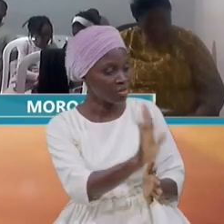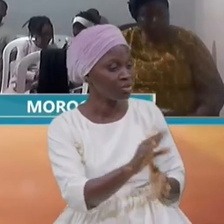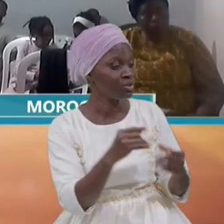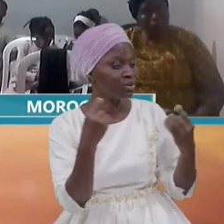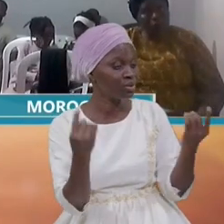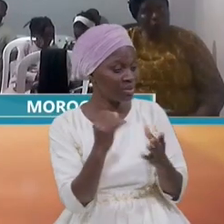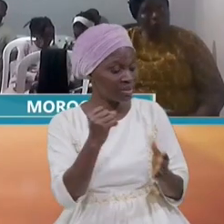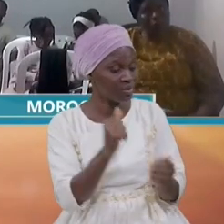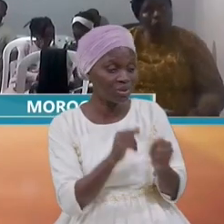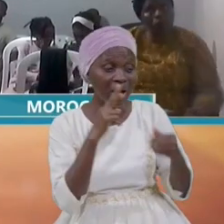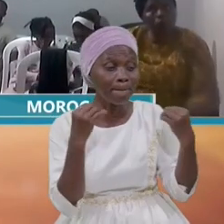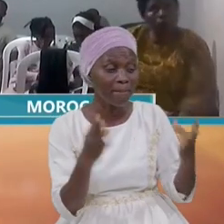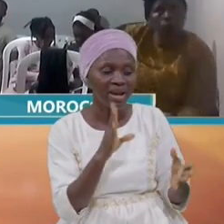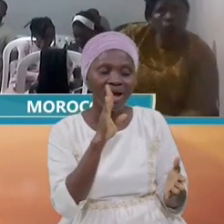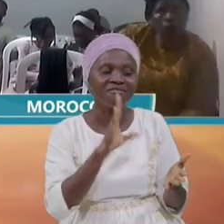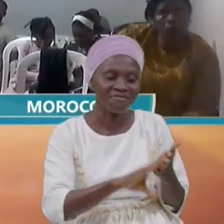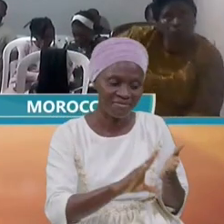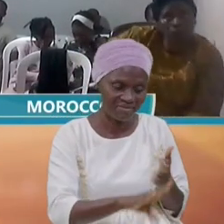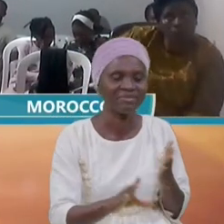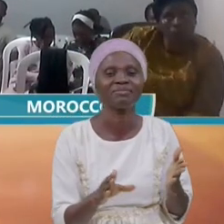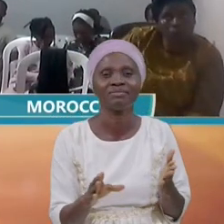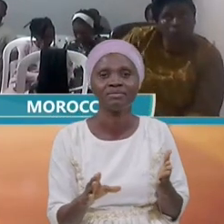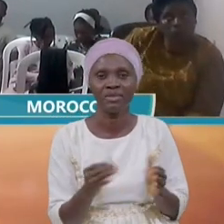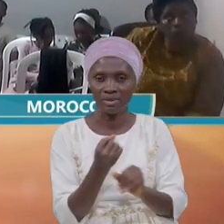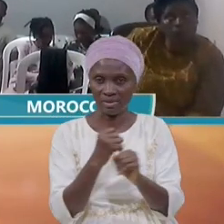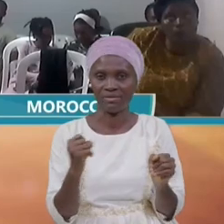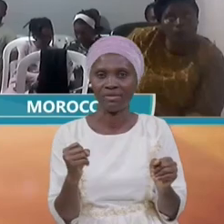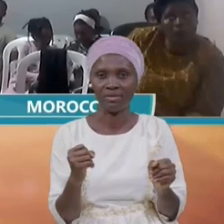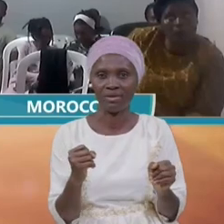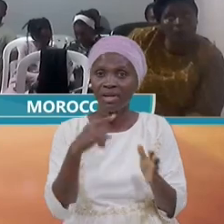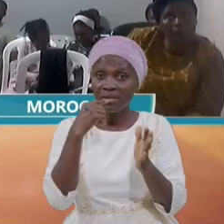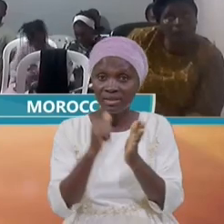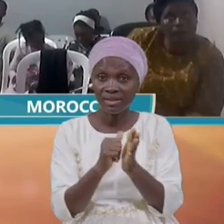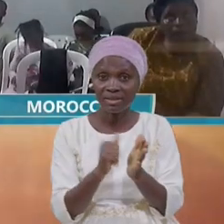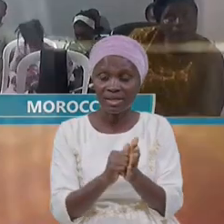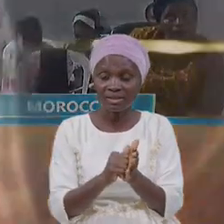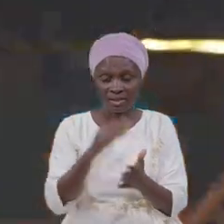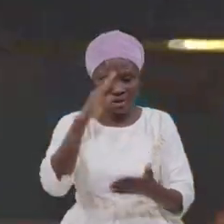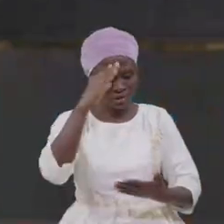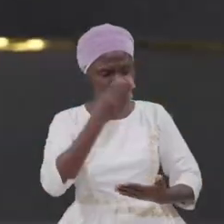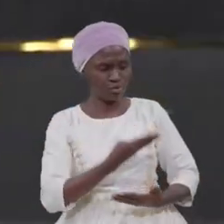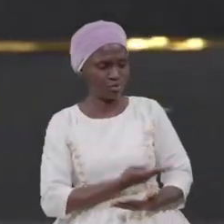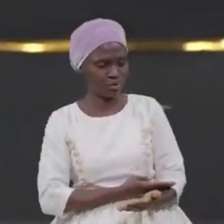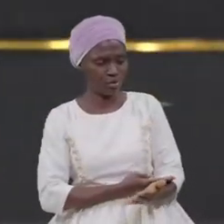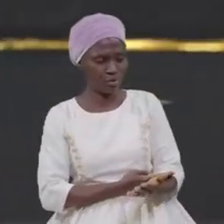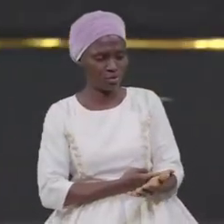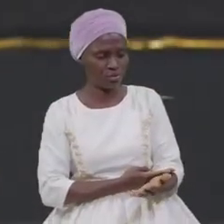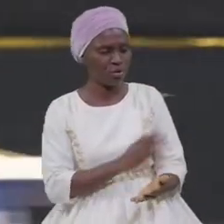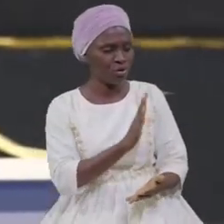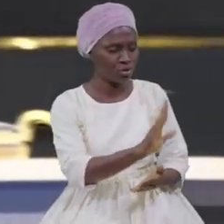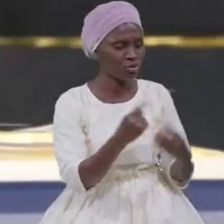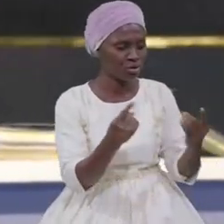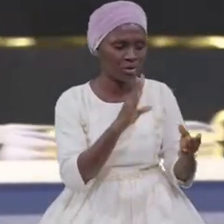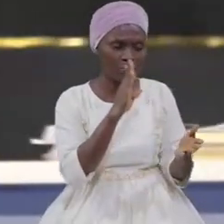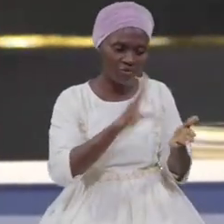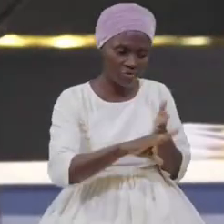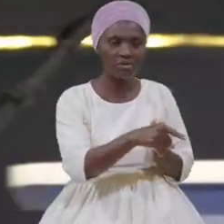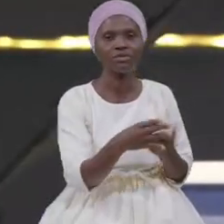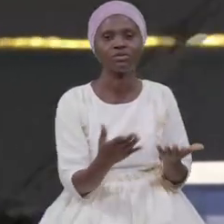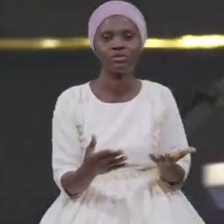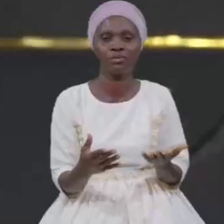sont pardonnés, le salut. » Et il dit, « Mon fils, tes péchés te sont pardonnés. » Et les pharisiens